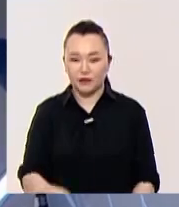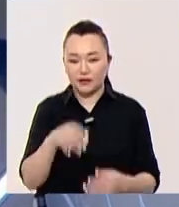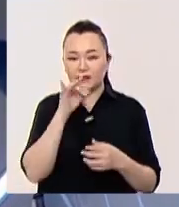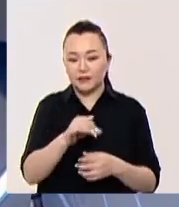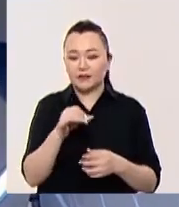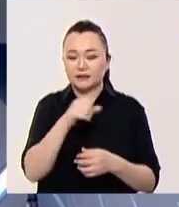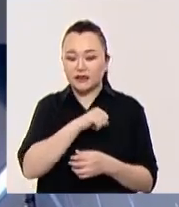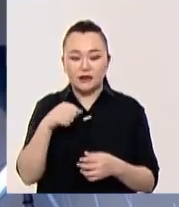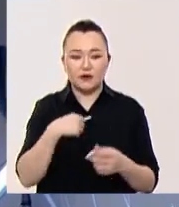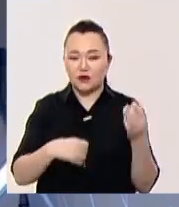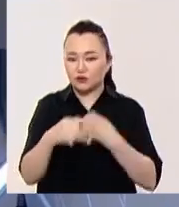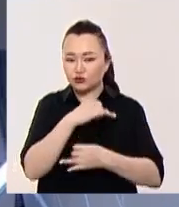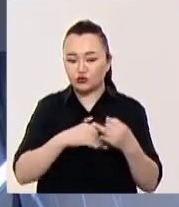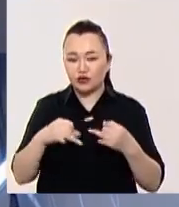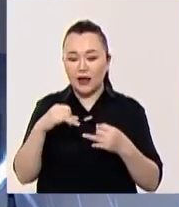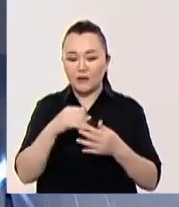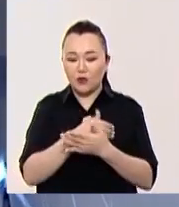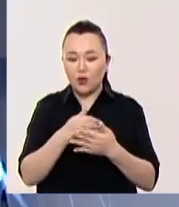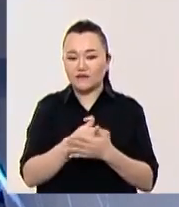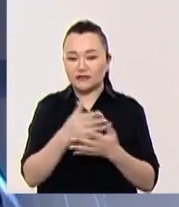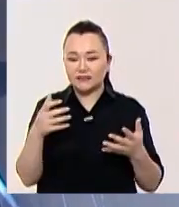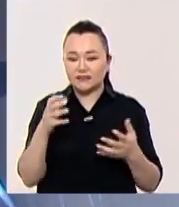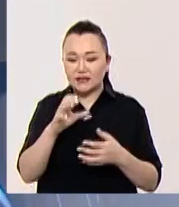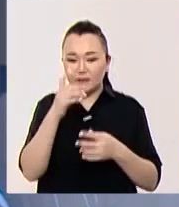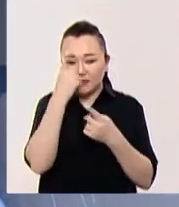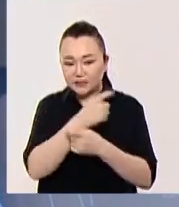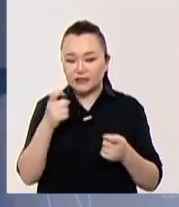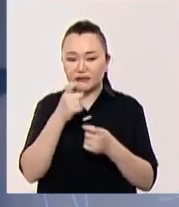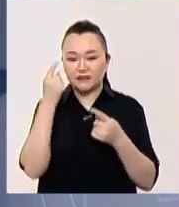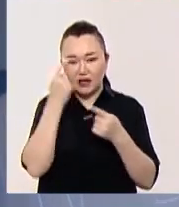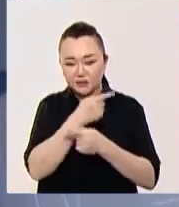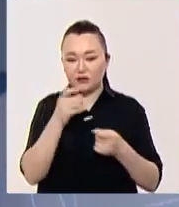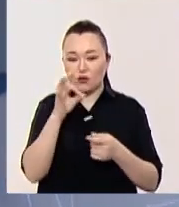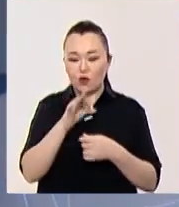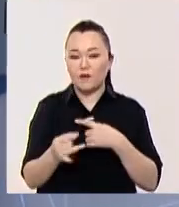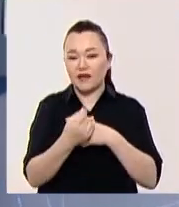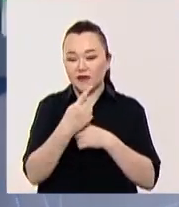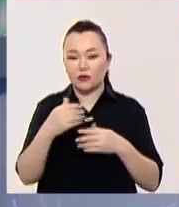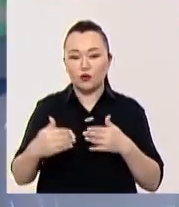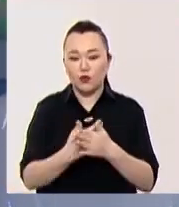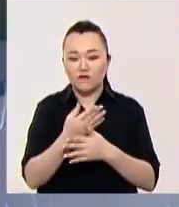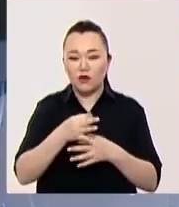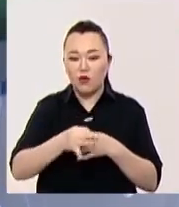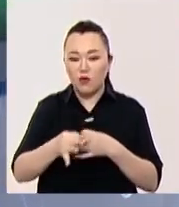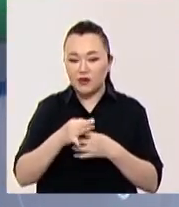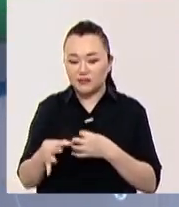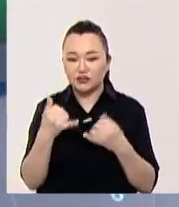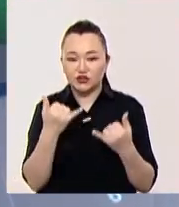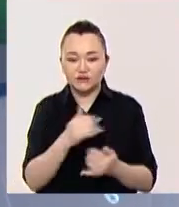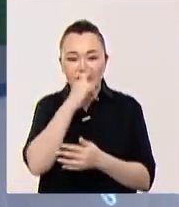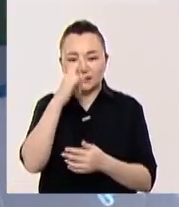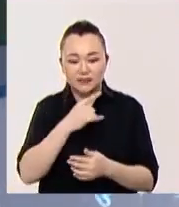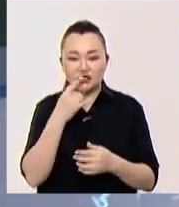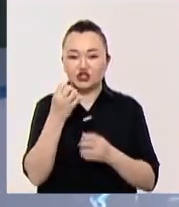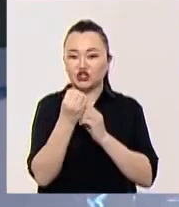И, пожалуй, самой обсуждаемой новостью из послания президента стало сообщение о появлении новых областей. Теперь в Казахстане будет